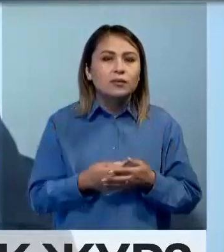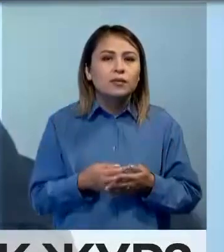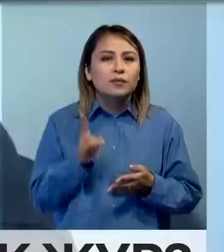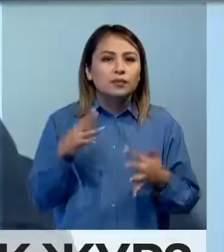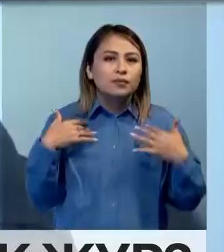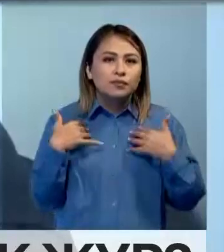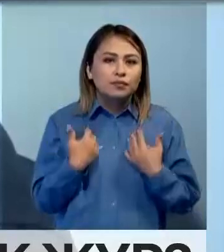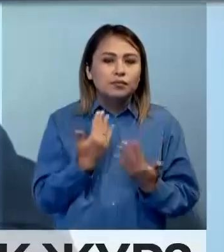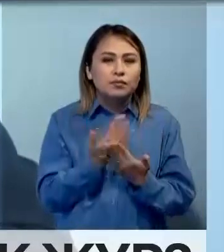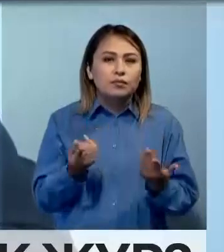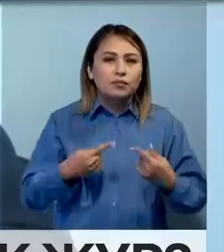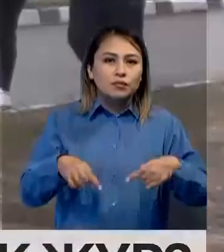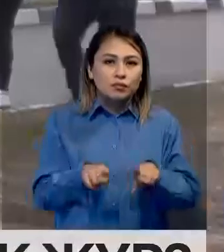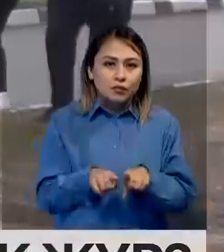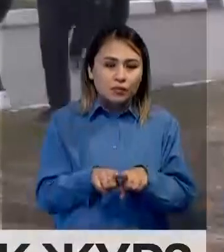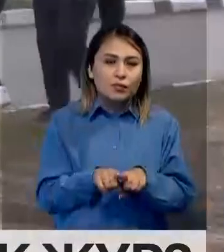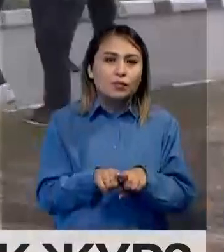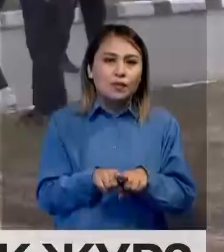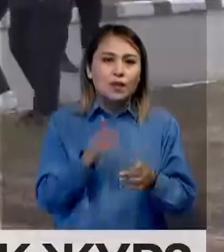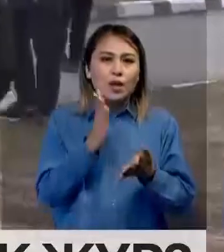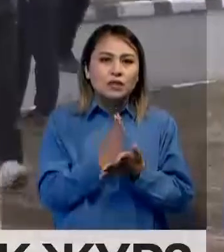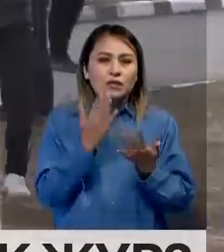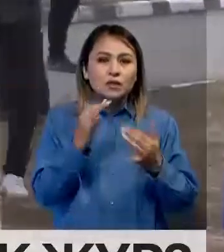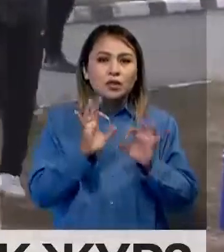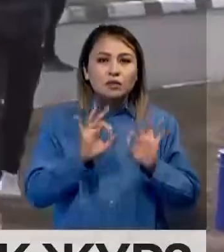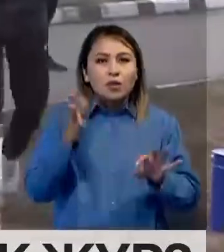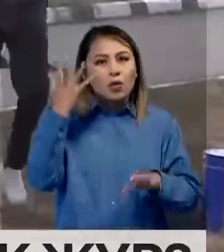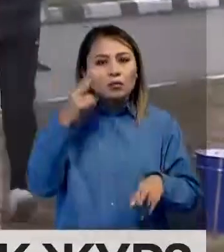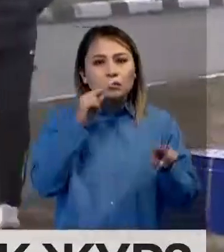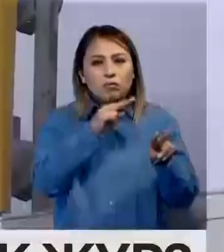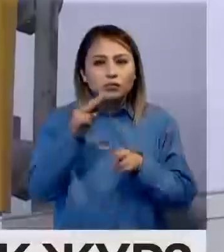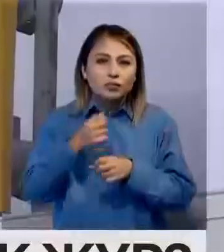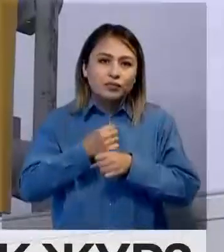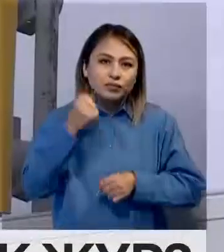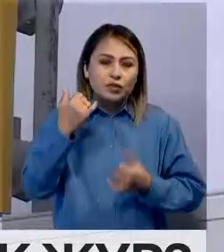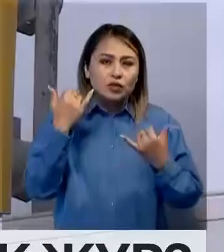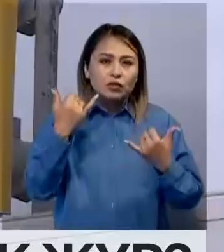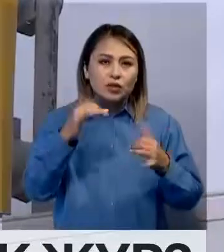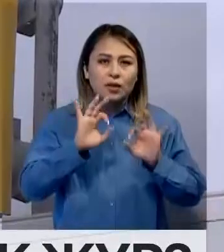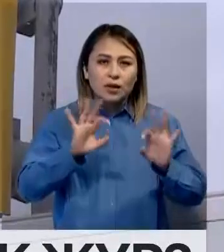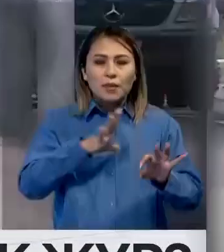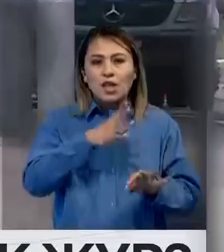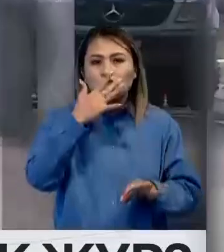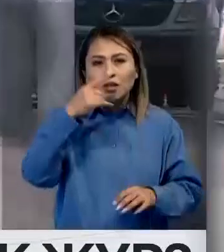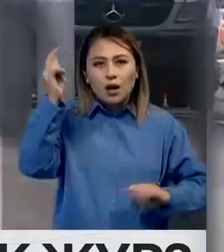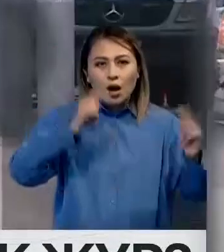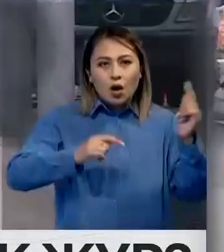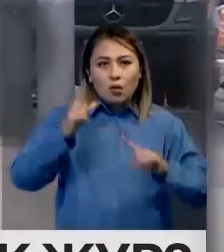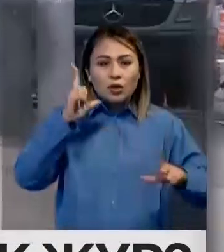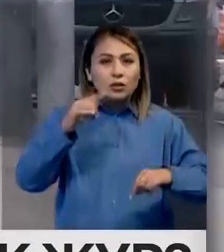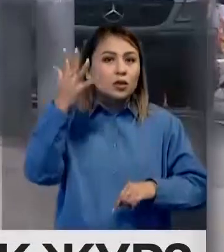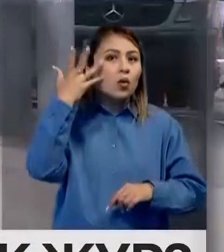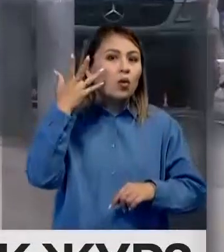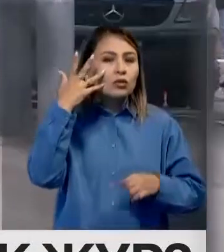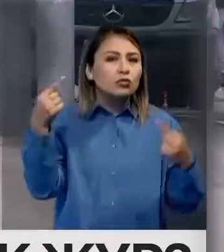өкінішке орай оларға да әсер етеді. Құзырлы органдар жағдай жіті бақылауда дейді. Олардың айтуынша шетелдік ел аумағына кірген сәттен